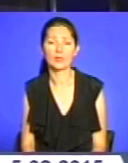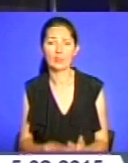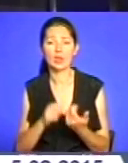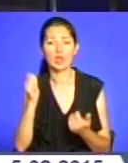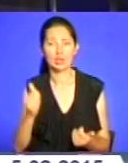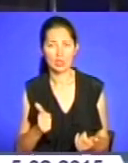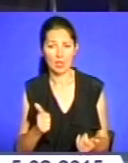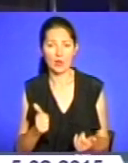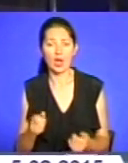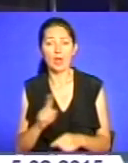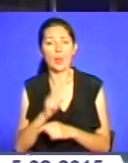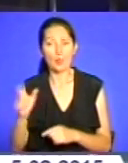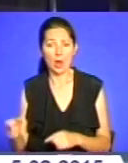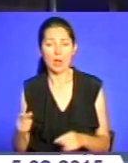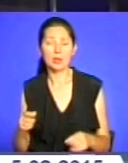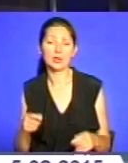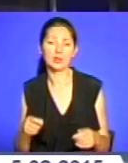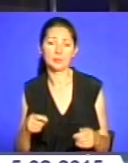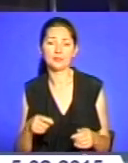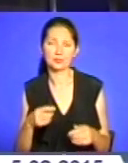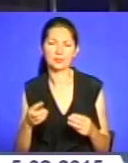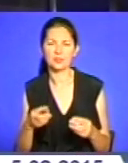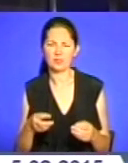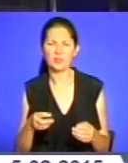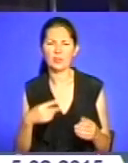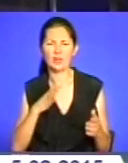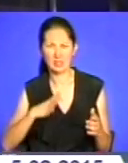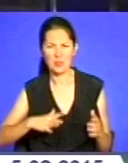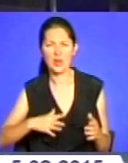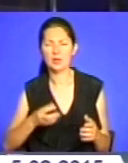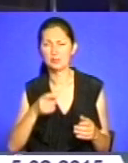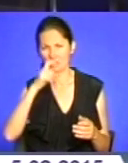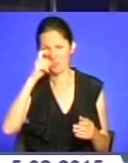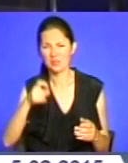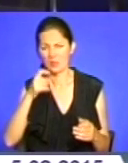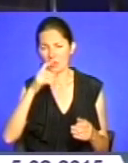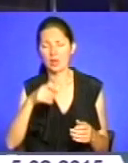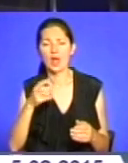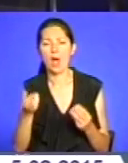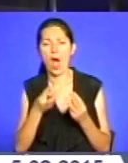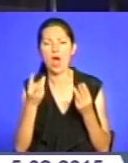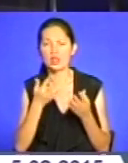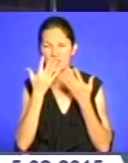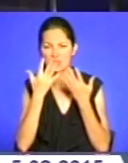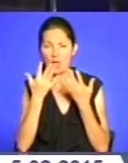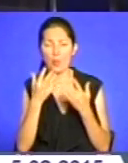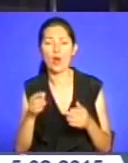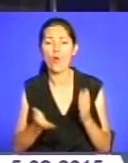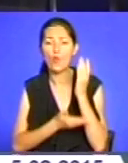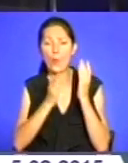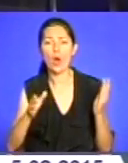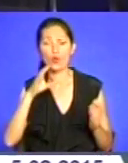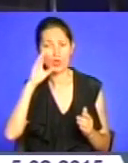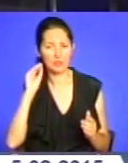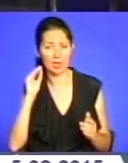Кілька тижнів тернополяни потерпають від жахливого запаху у парку Шевченка. Його джерело – тернопільські стави, якому через застій води і високу температуру